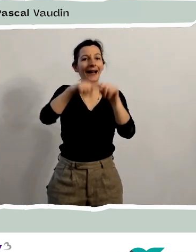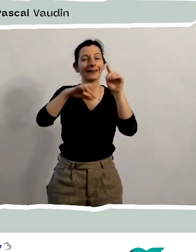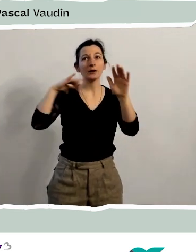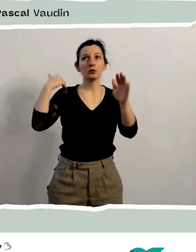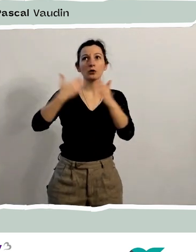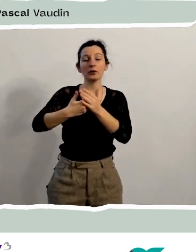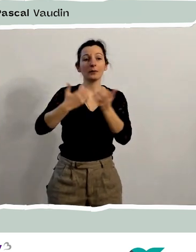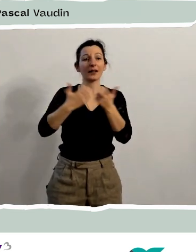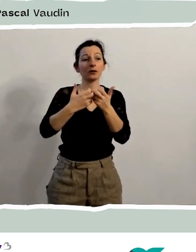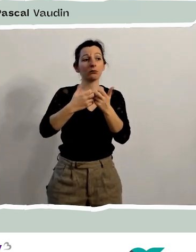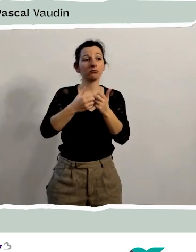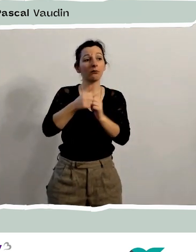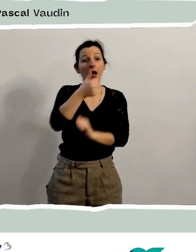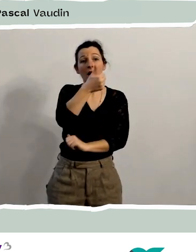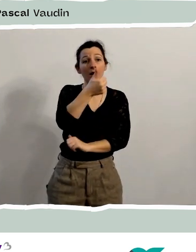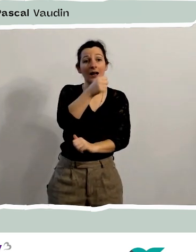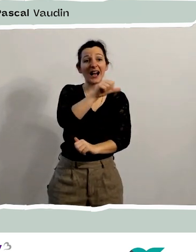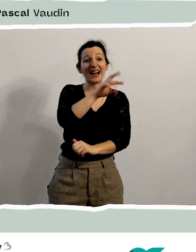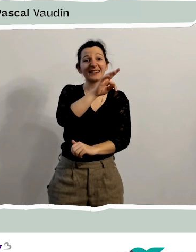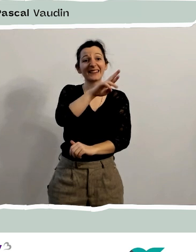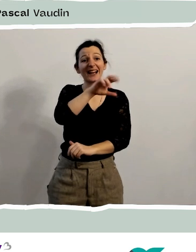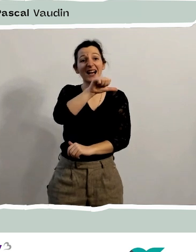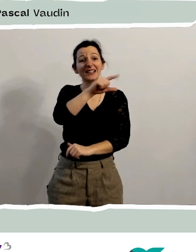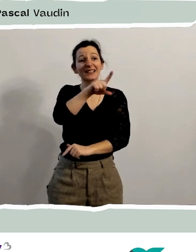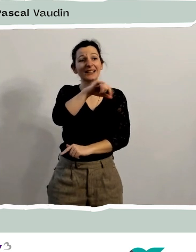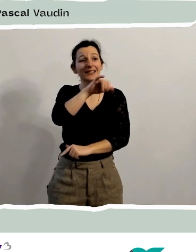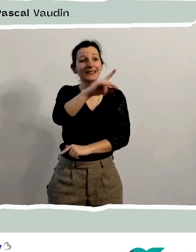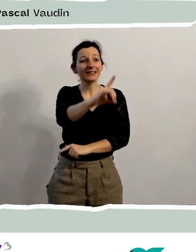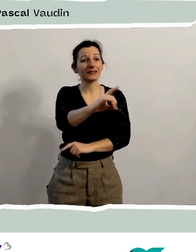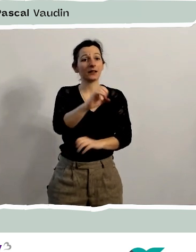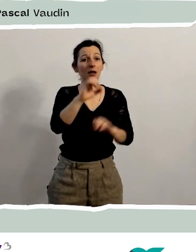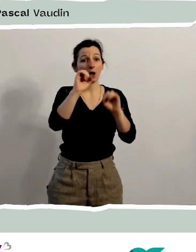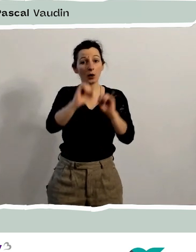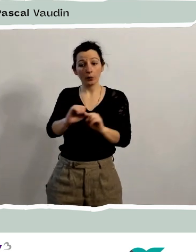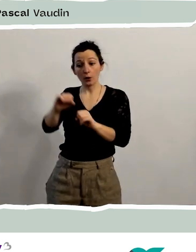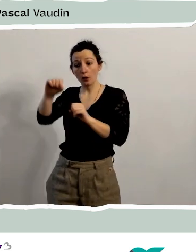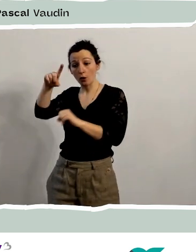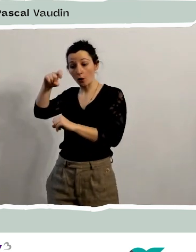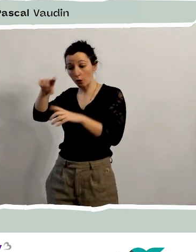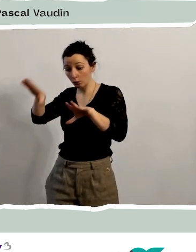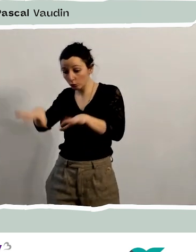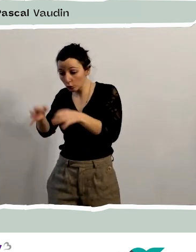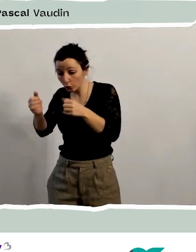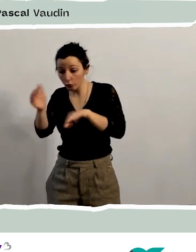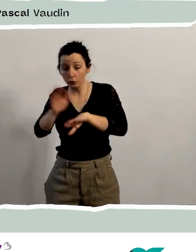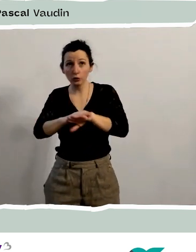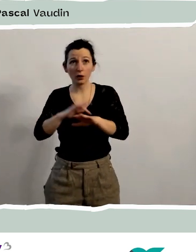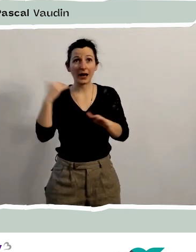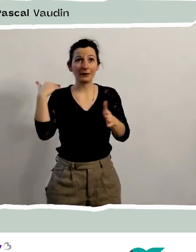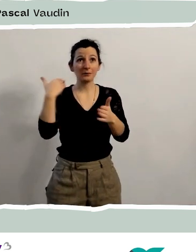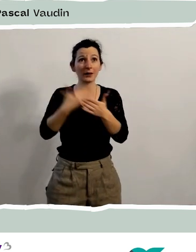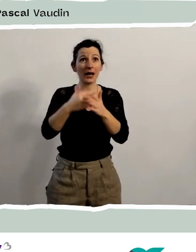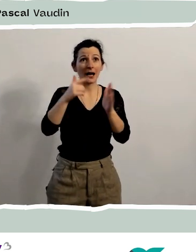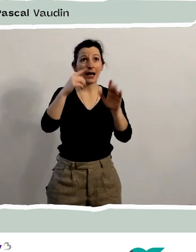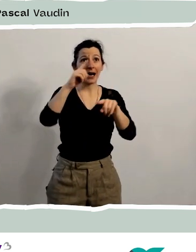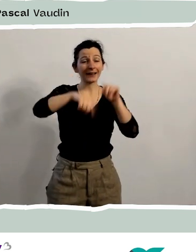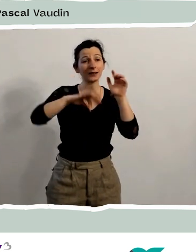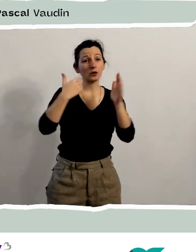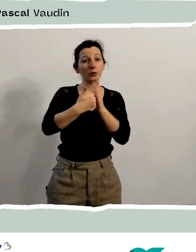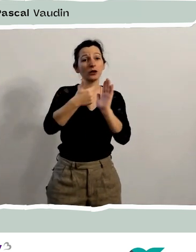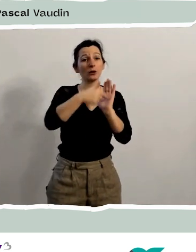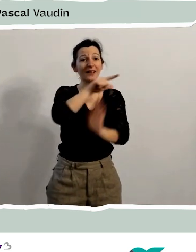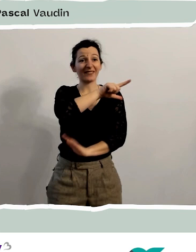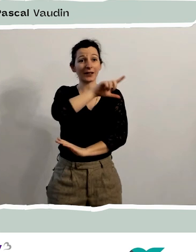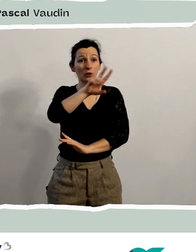longtemps, hein, l'atrazine et des résidus d'atrazine qu'on trouve dans l'eau du robinet alors que l'atrazine est interdit depuis 2023.